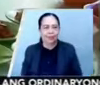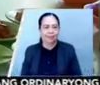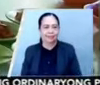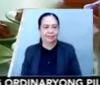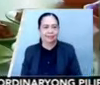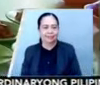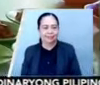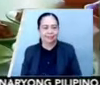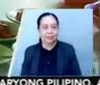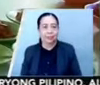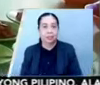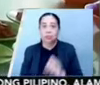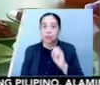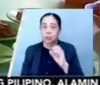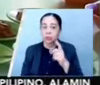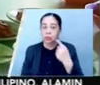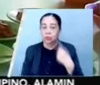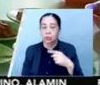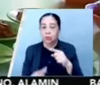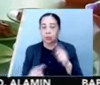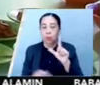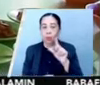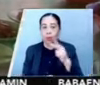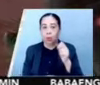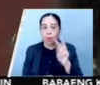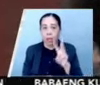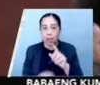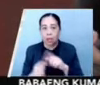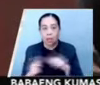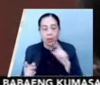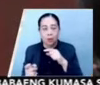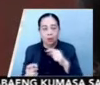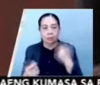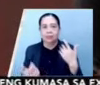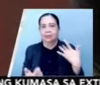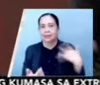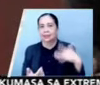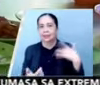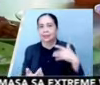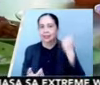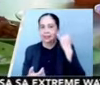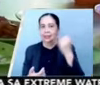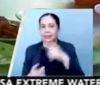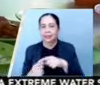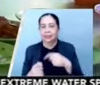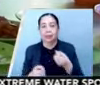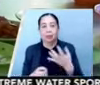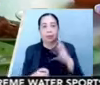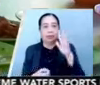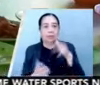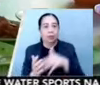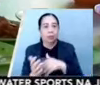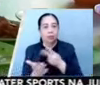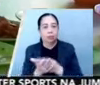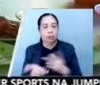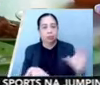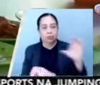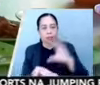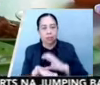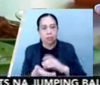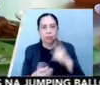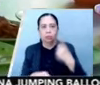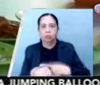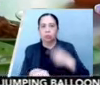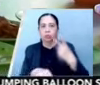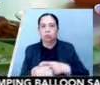Kaya pagpupundar ng lugawan ang naging diskarte ni Erlinda. Sa puhunang 5,000 pesos, doble raw ang kinikita